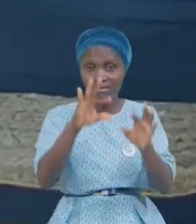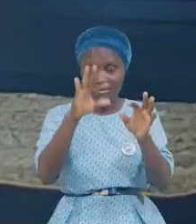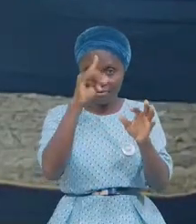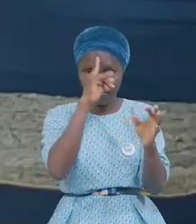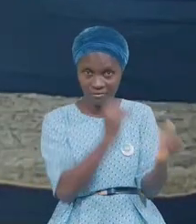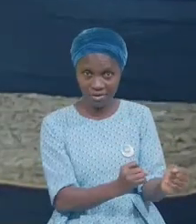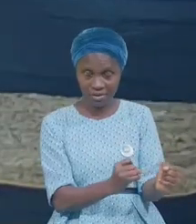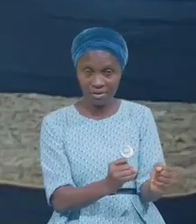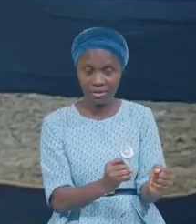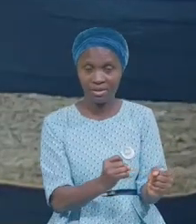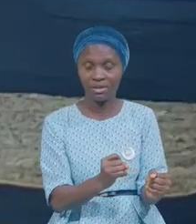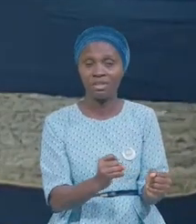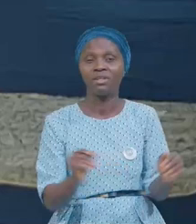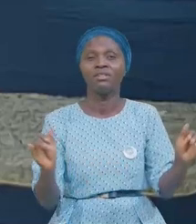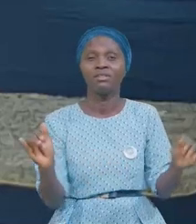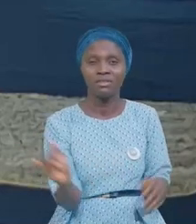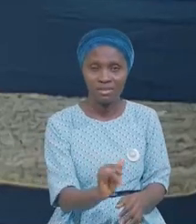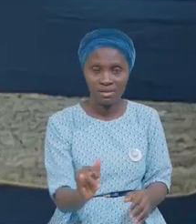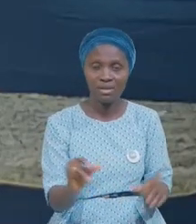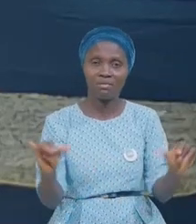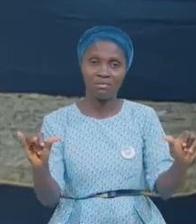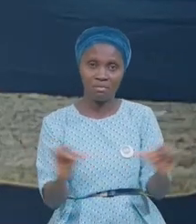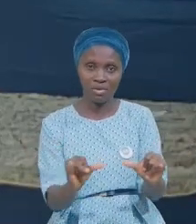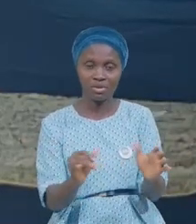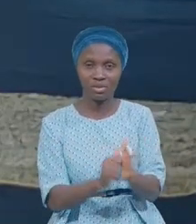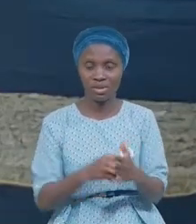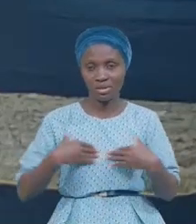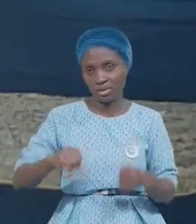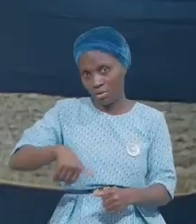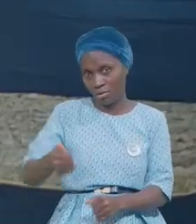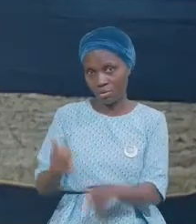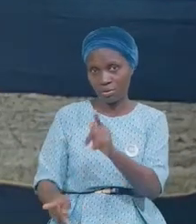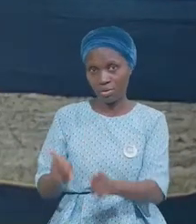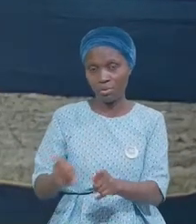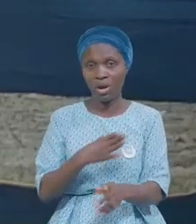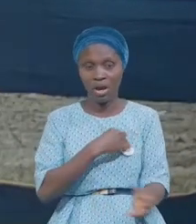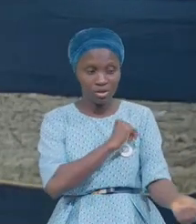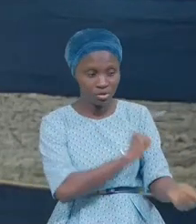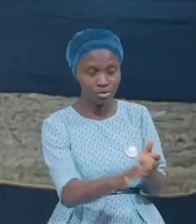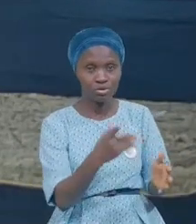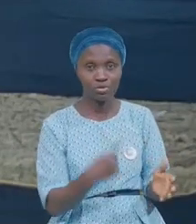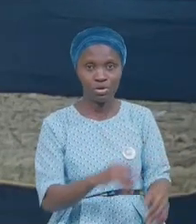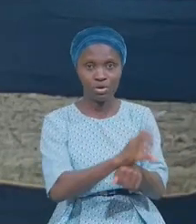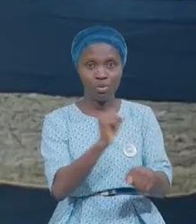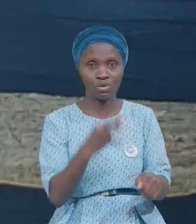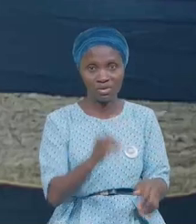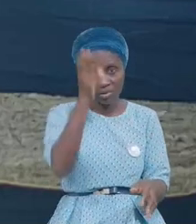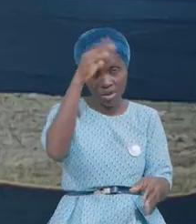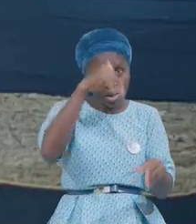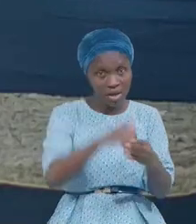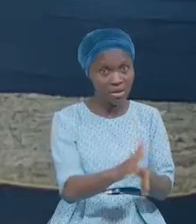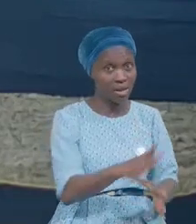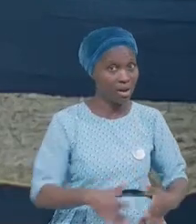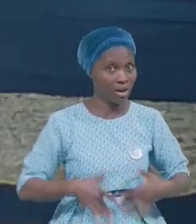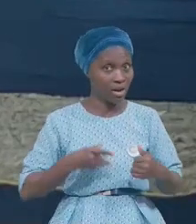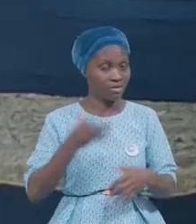Le même niveau, la même mesure qui a guéri les autres et qui a détruit les œufs du diable dans leur vie avant. L'homme,